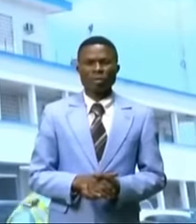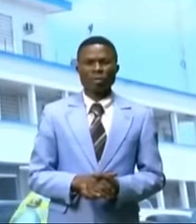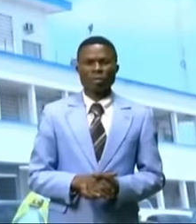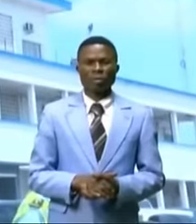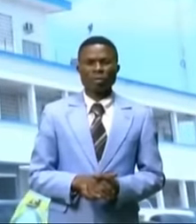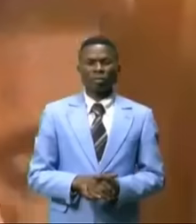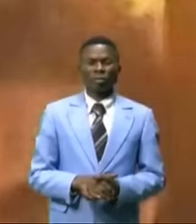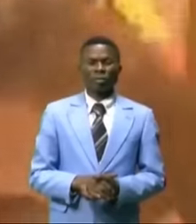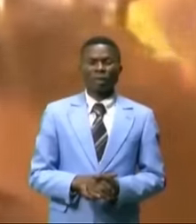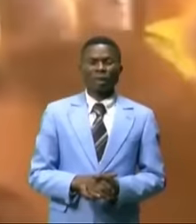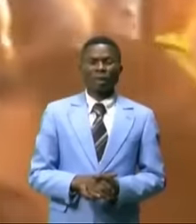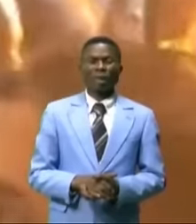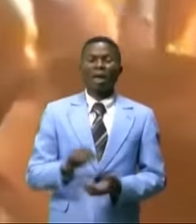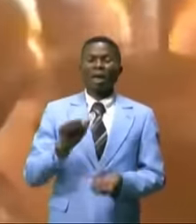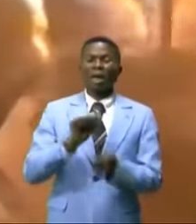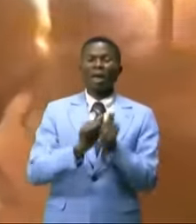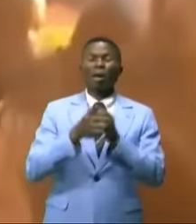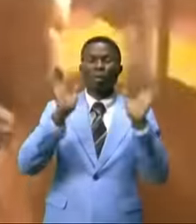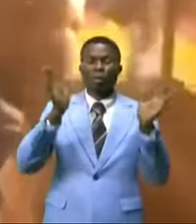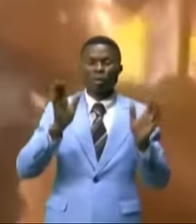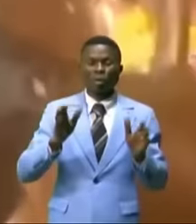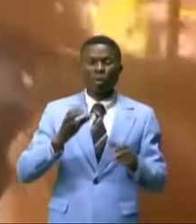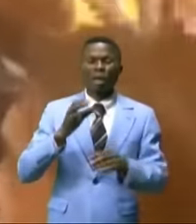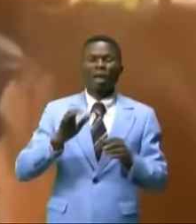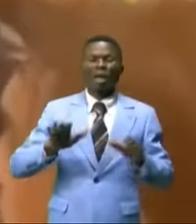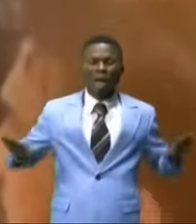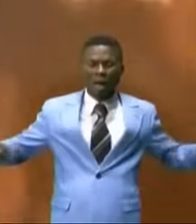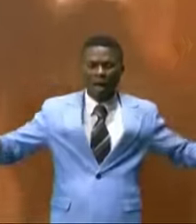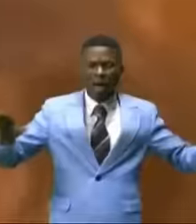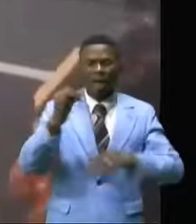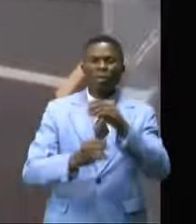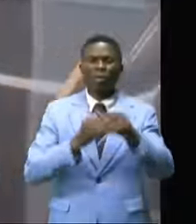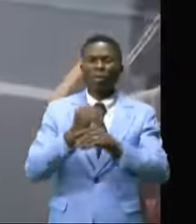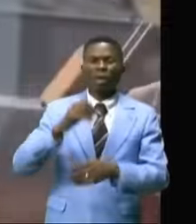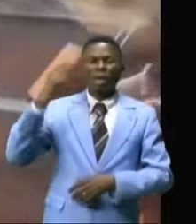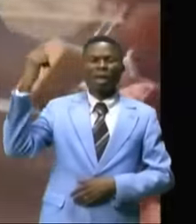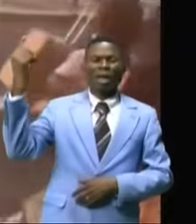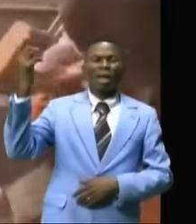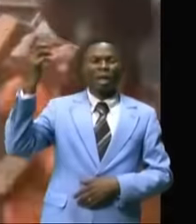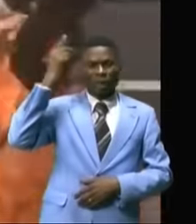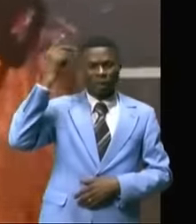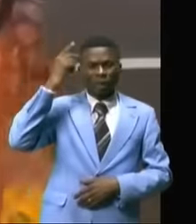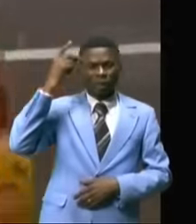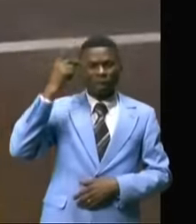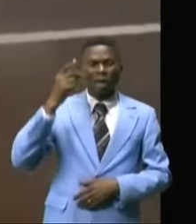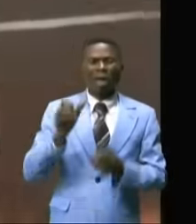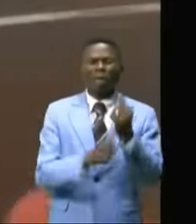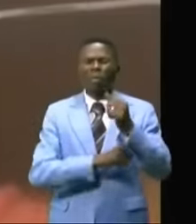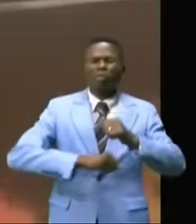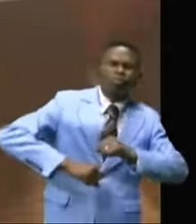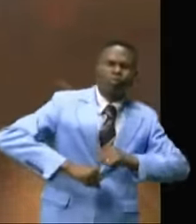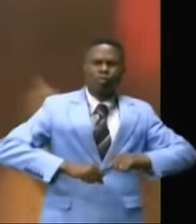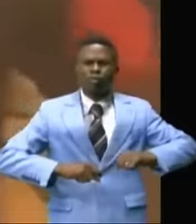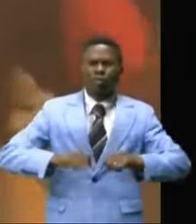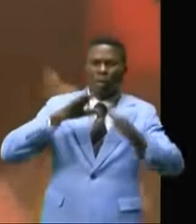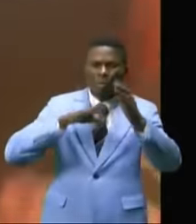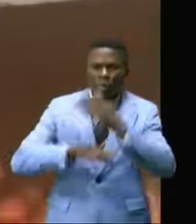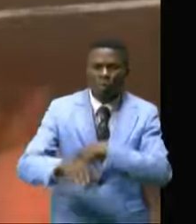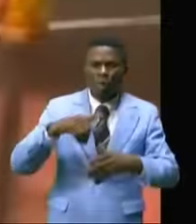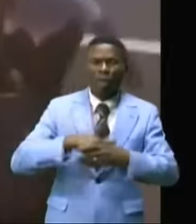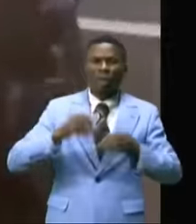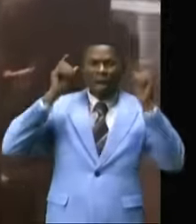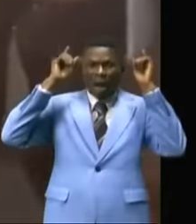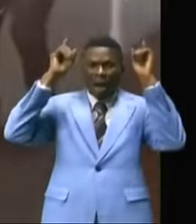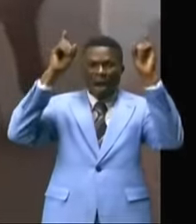Une scène inhabituelle à l'aéroport international d'Ndjili. Des bousculades pour embarquer à bord de l'avion de la compagnie africaine